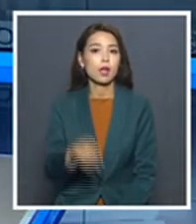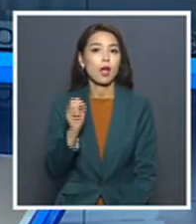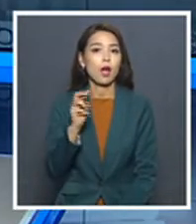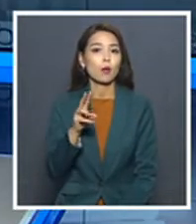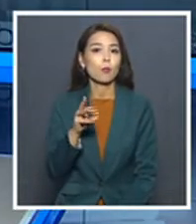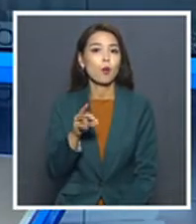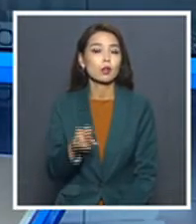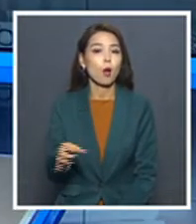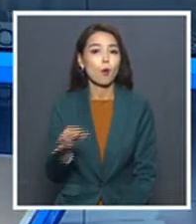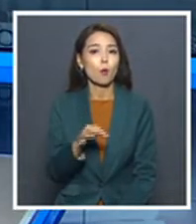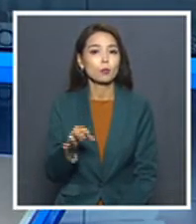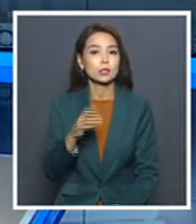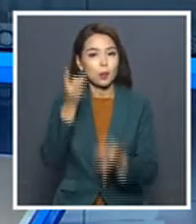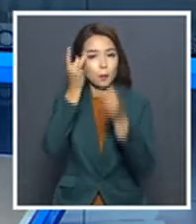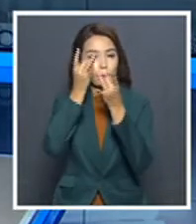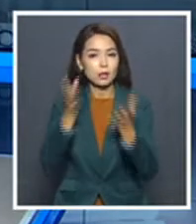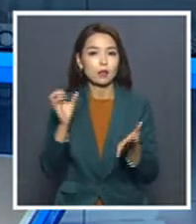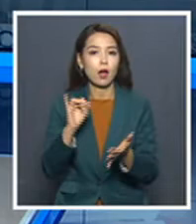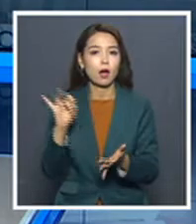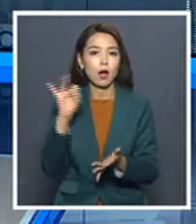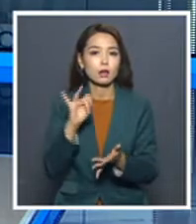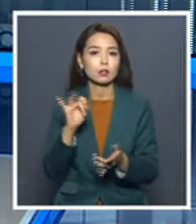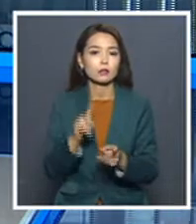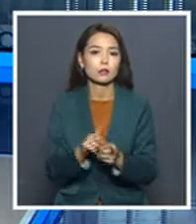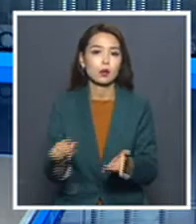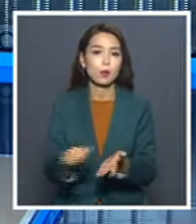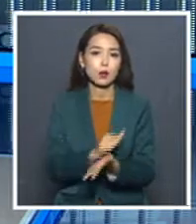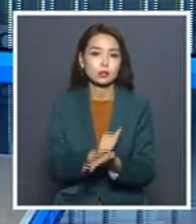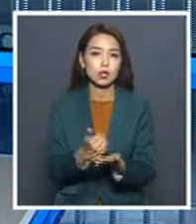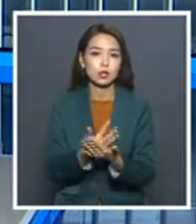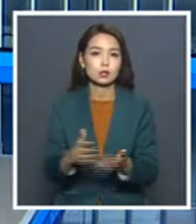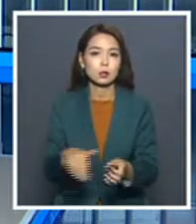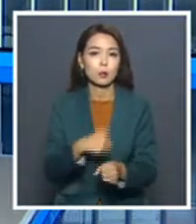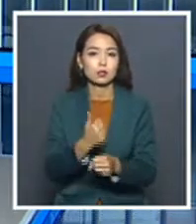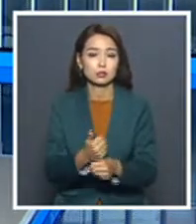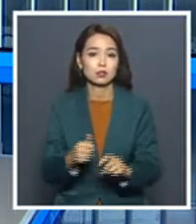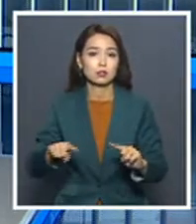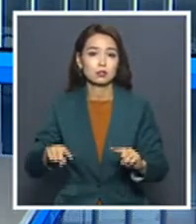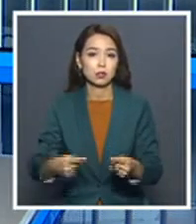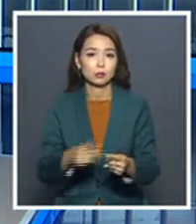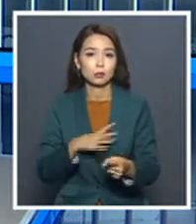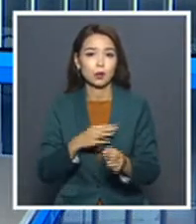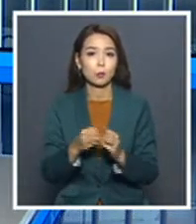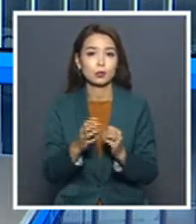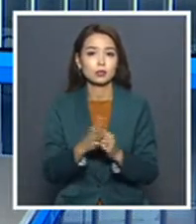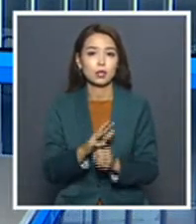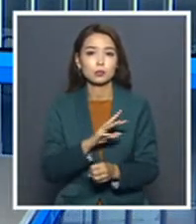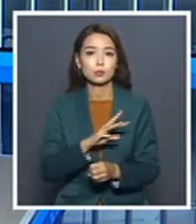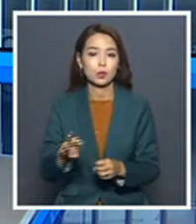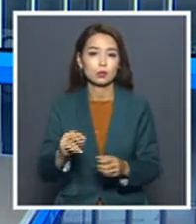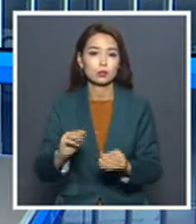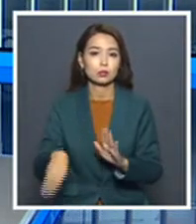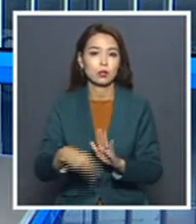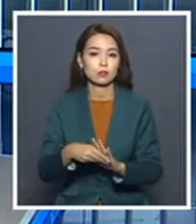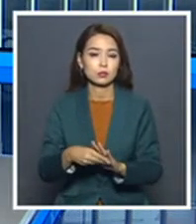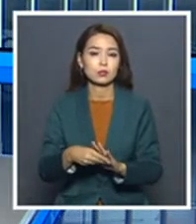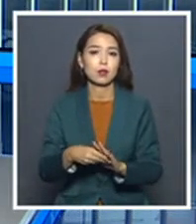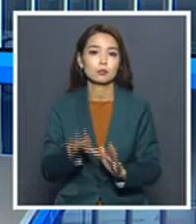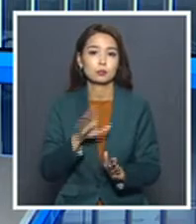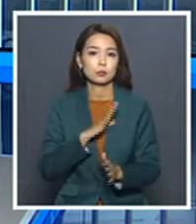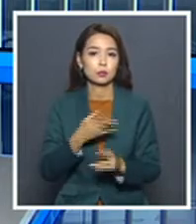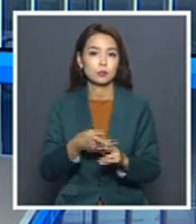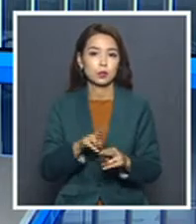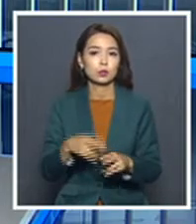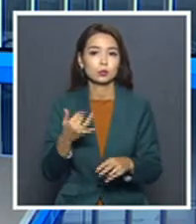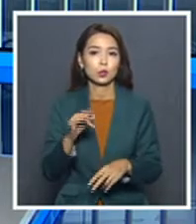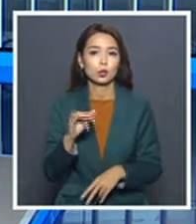Ақмола облыстық мәдениет, архивтер мен құжаттамалар басқармасының басшысы ұсталды. Ол 15 миллион теңге пара алып деген күдік келінді.